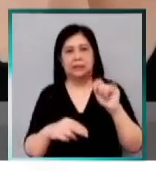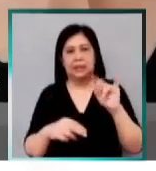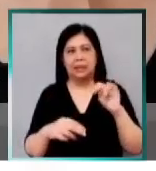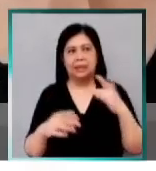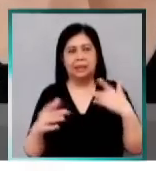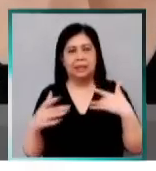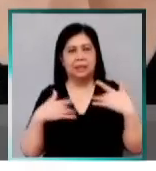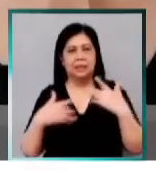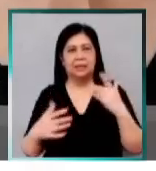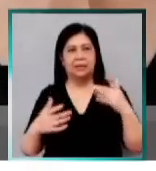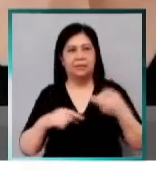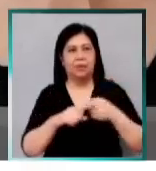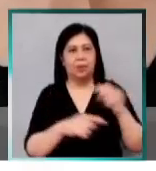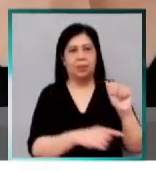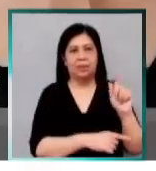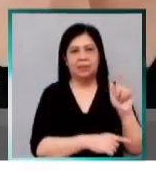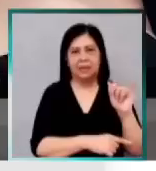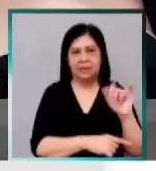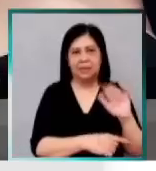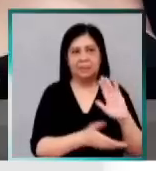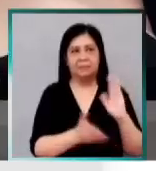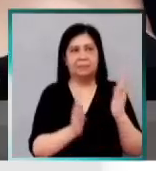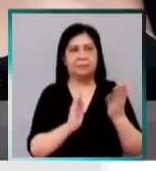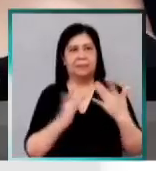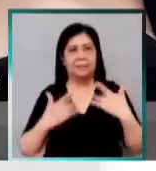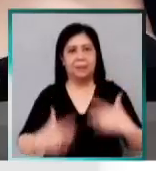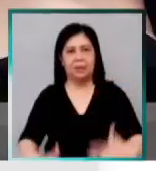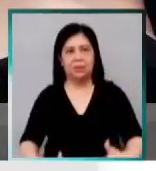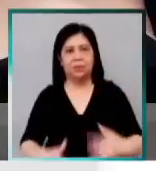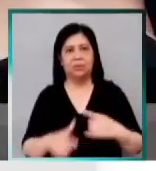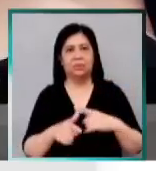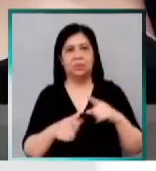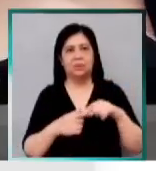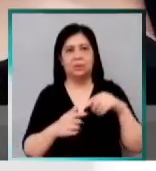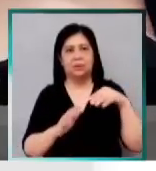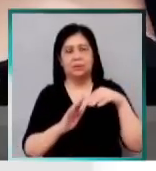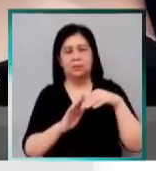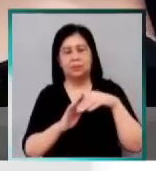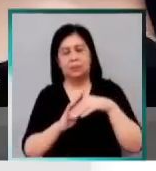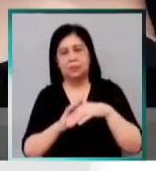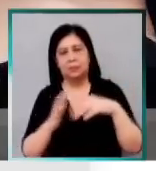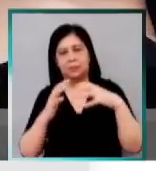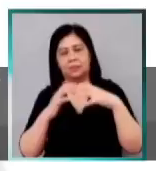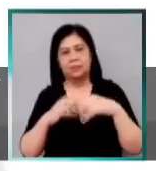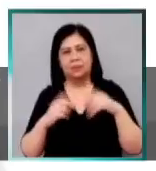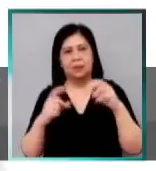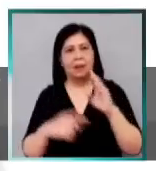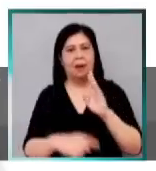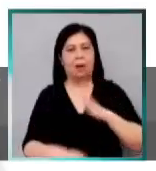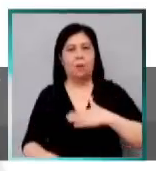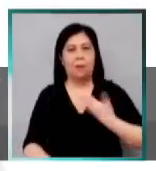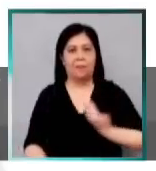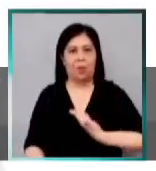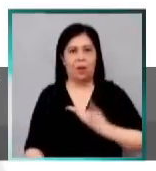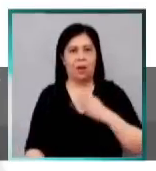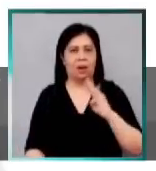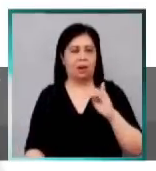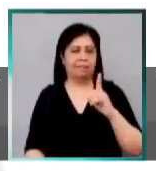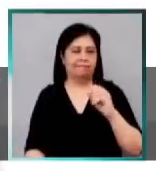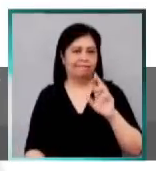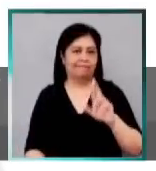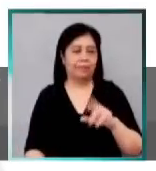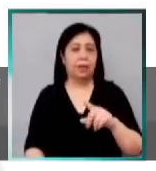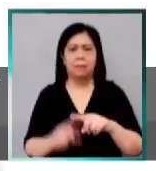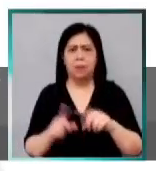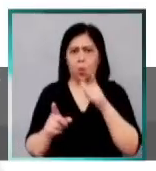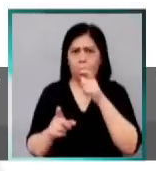from anxiety, naging depression hanggang sa naging bipolar na. Pero sino